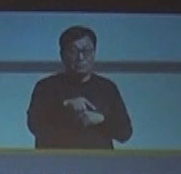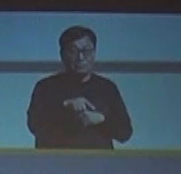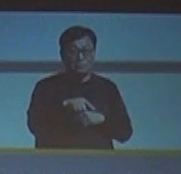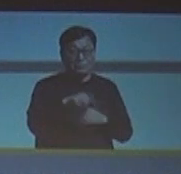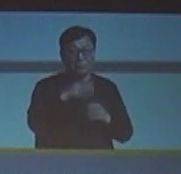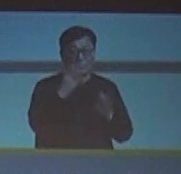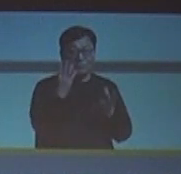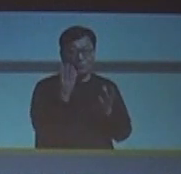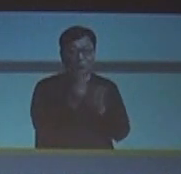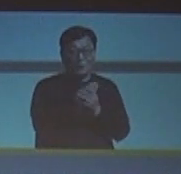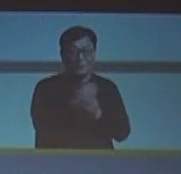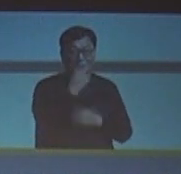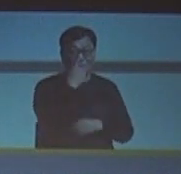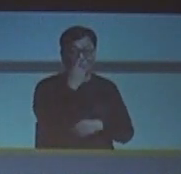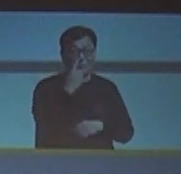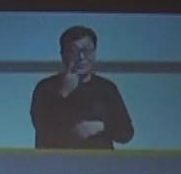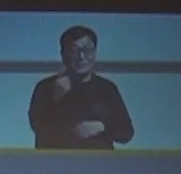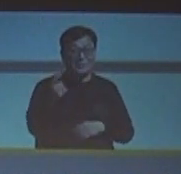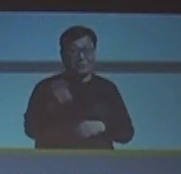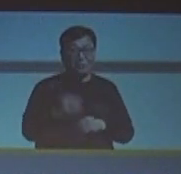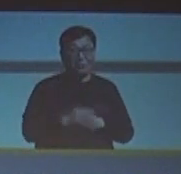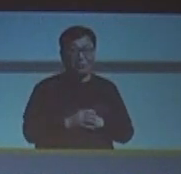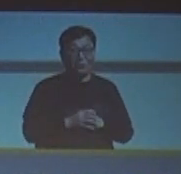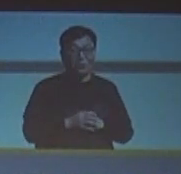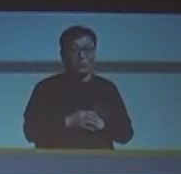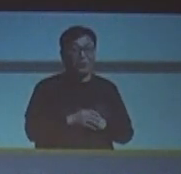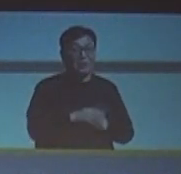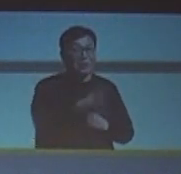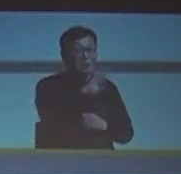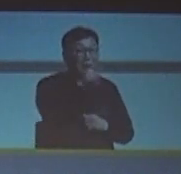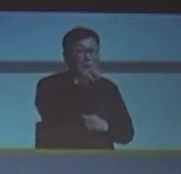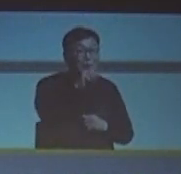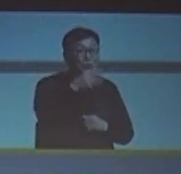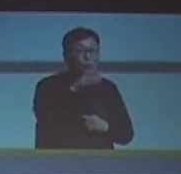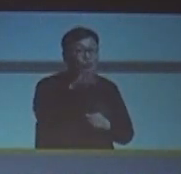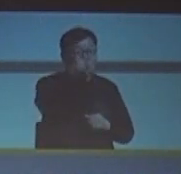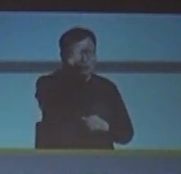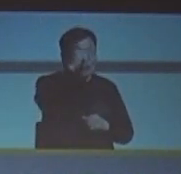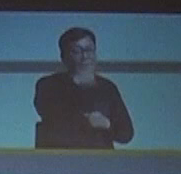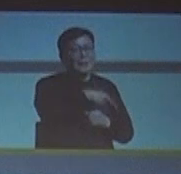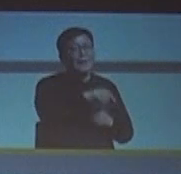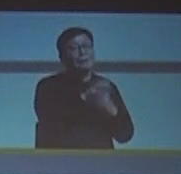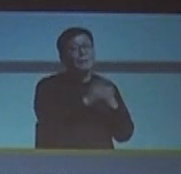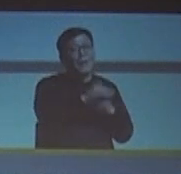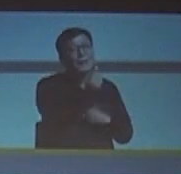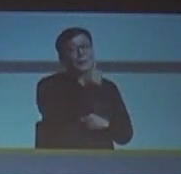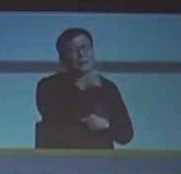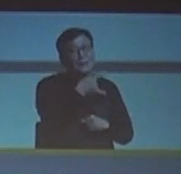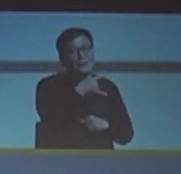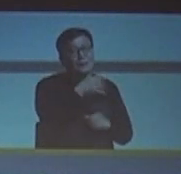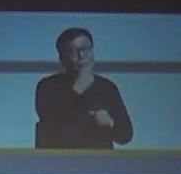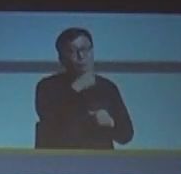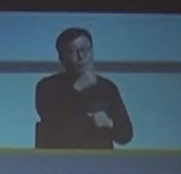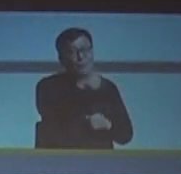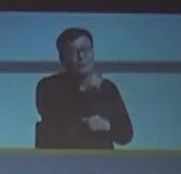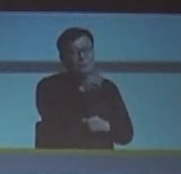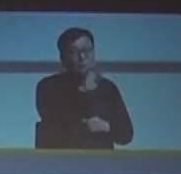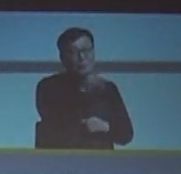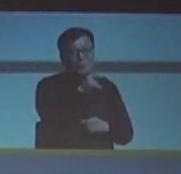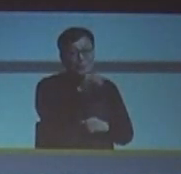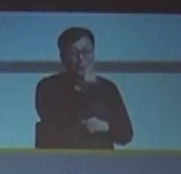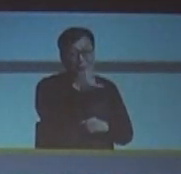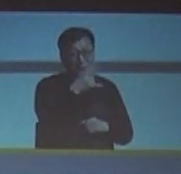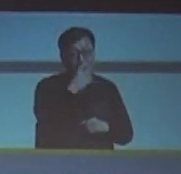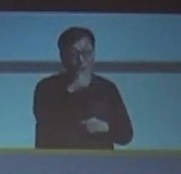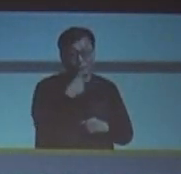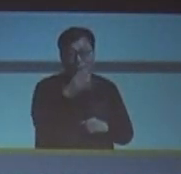김철수 김철수 김철수 완전 멋져요 김철수도 되네요 네, 네. 희철수, 네. 대철수 네.